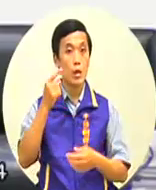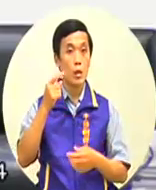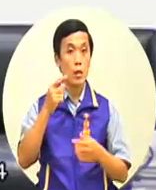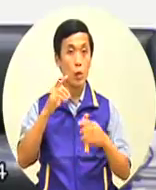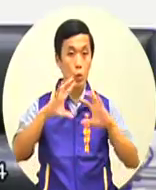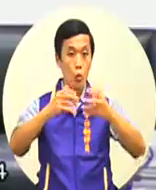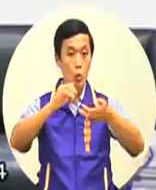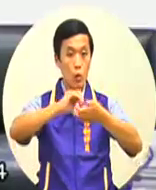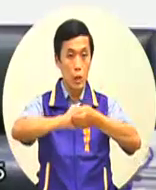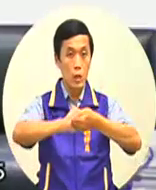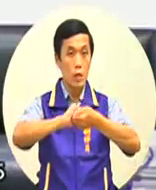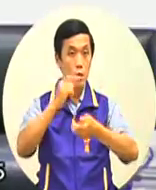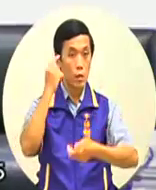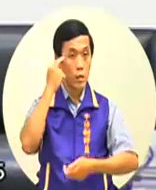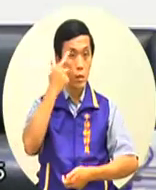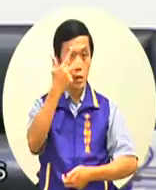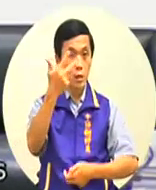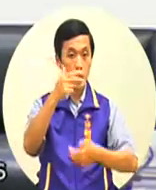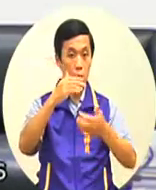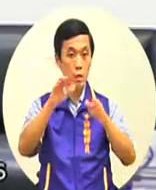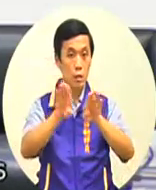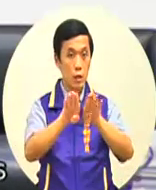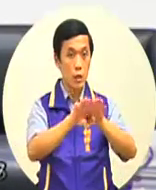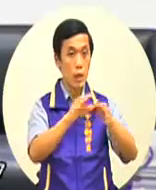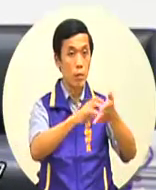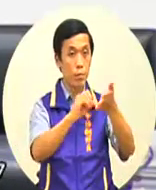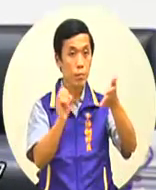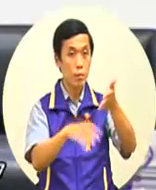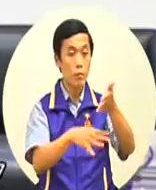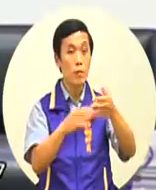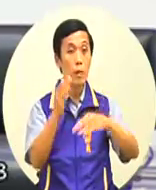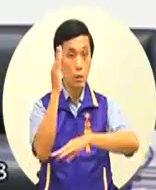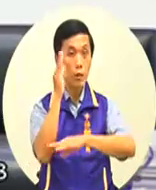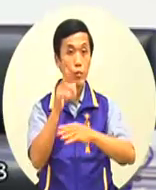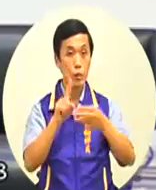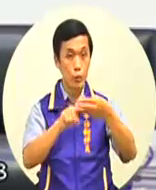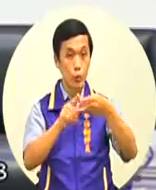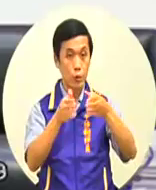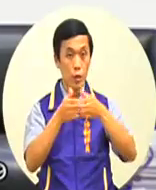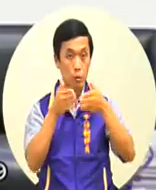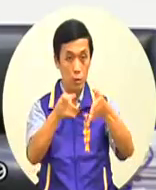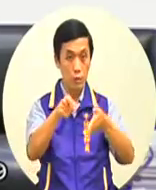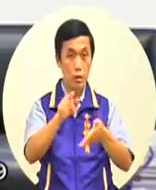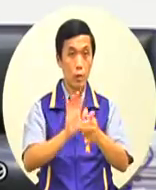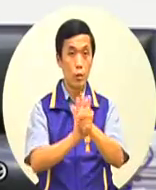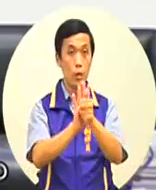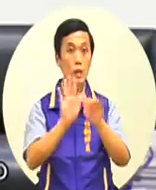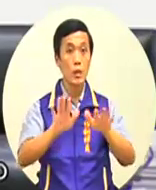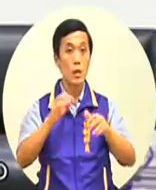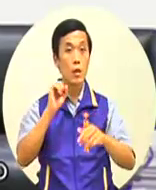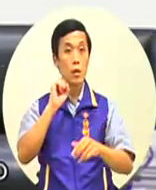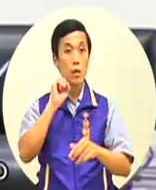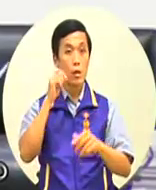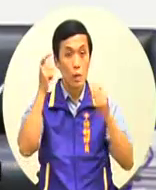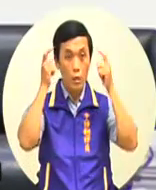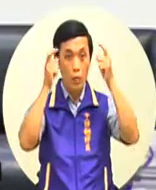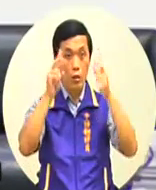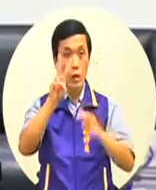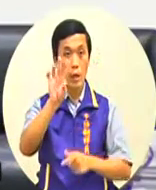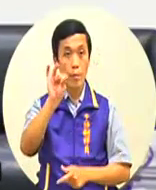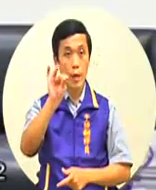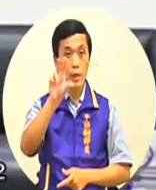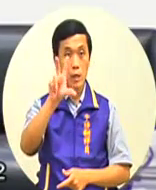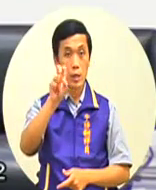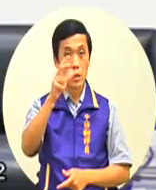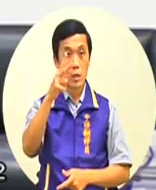在政府主要要推的是这个政策嘛，那这样的话，以目前我们高雄277万人口，有